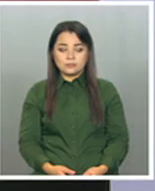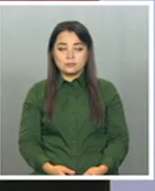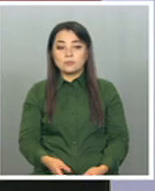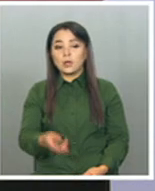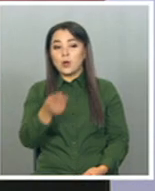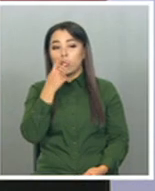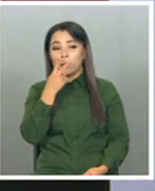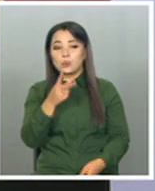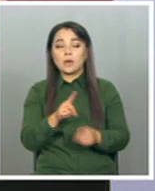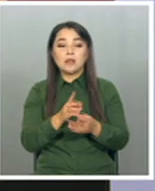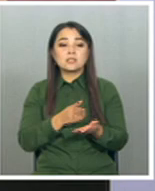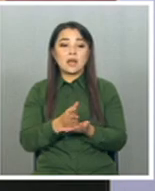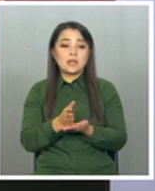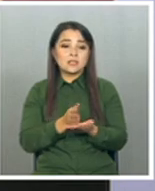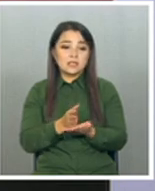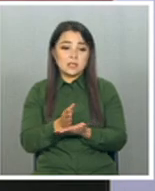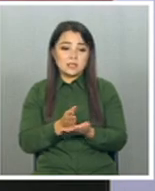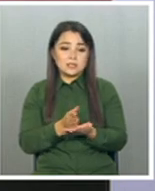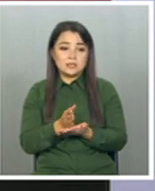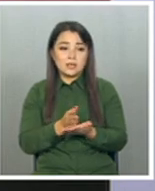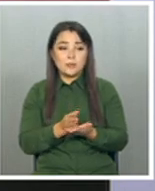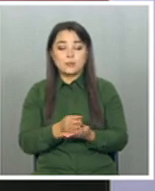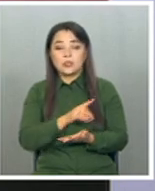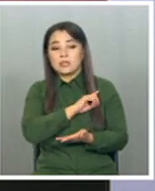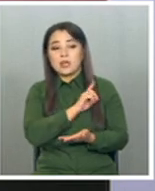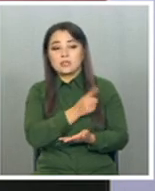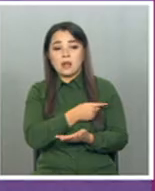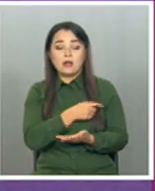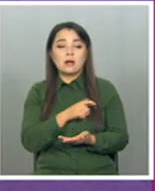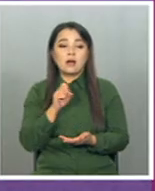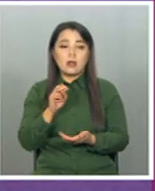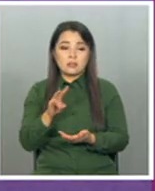Көрегенді саясаткер мықты қан Абылай